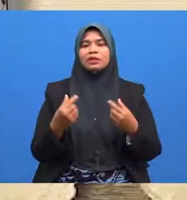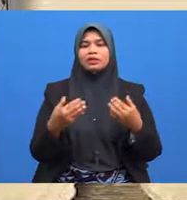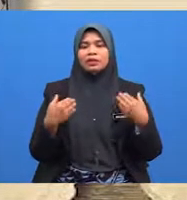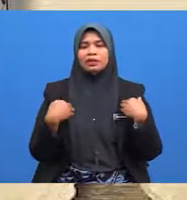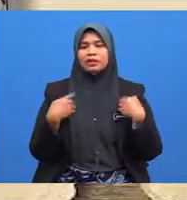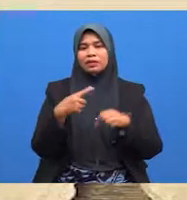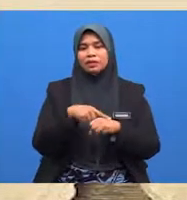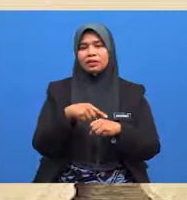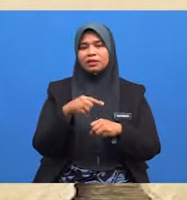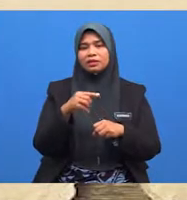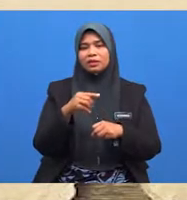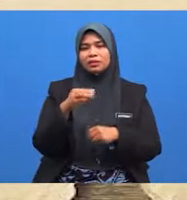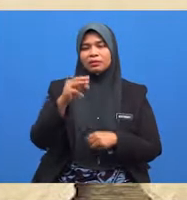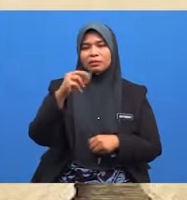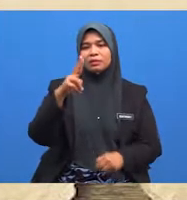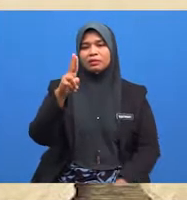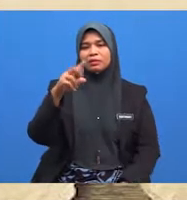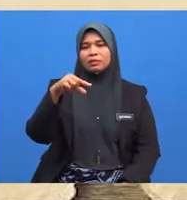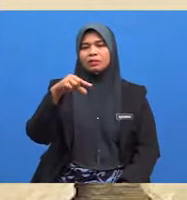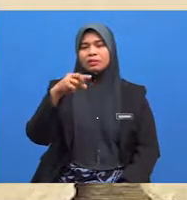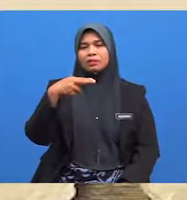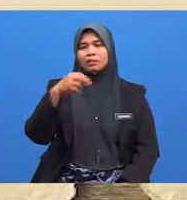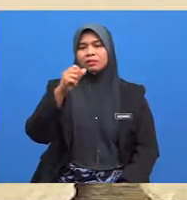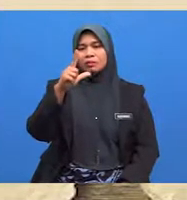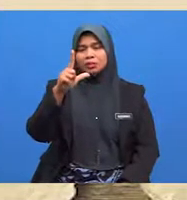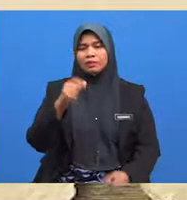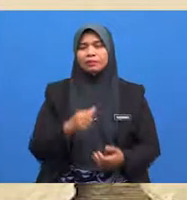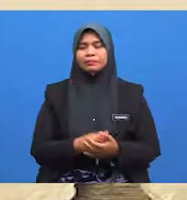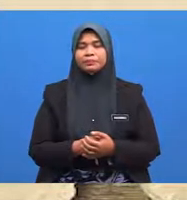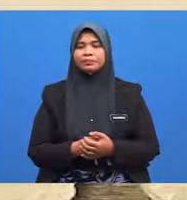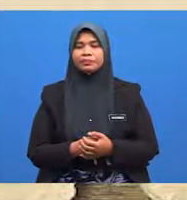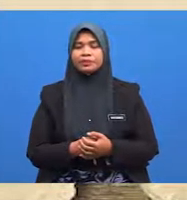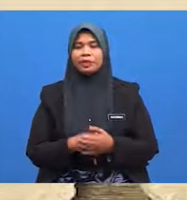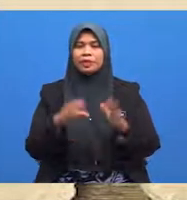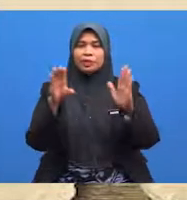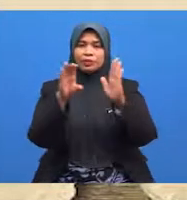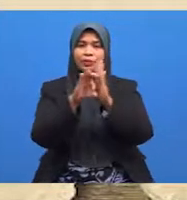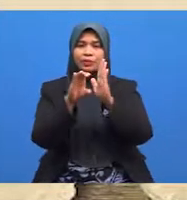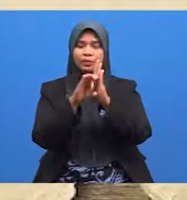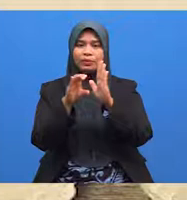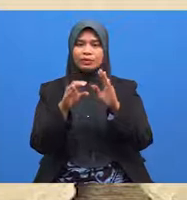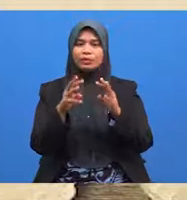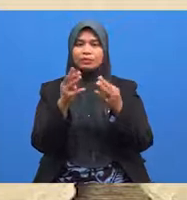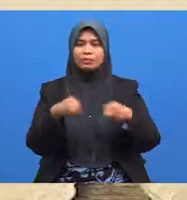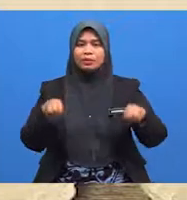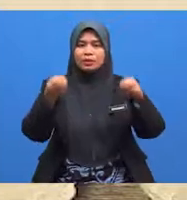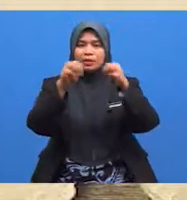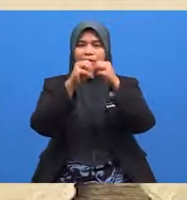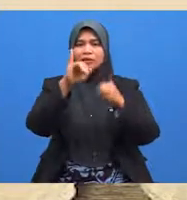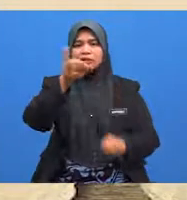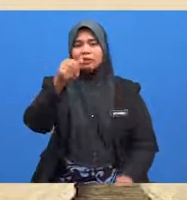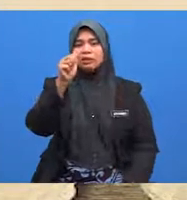binaan. Ukiran dan kaligrafi ayat-ayat Quran terdapat pada seni bina mural, khususnya di masjid